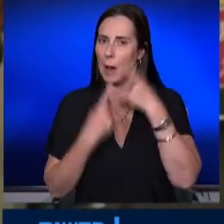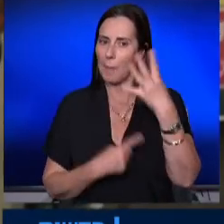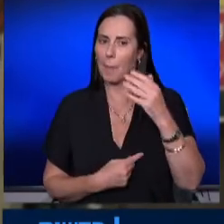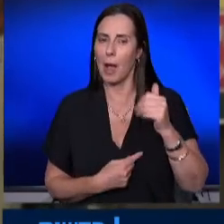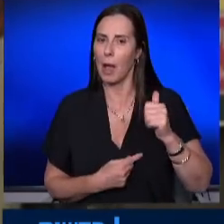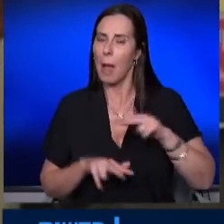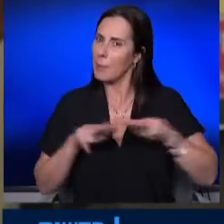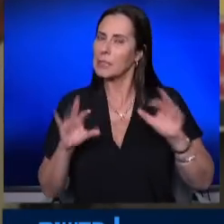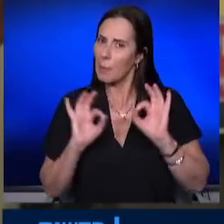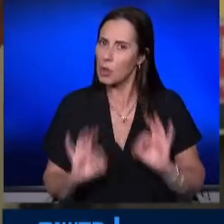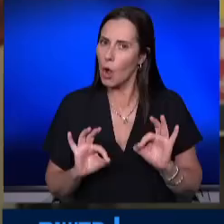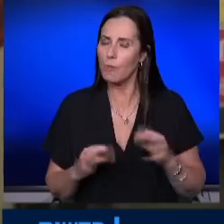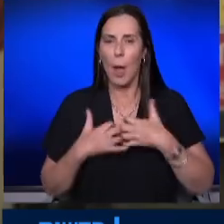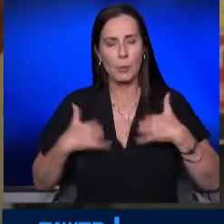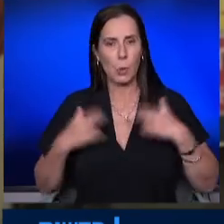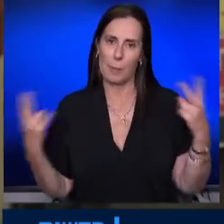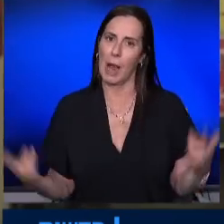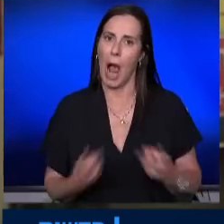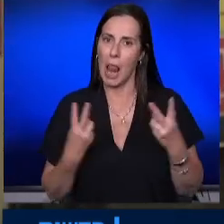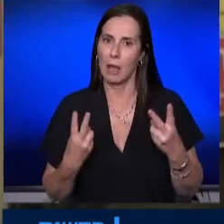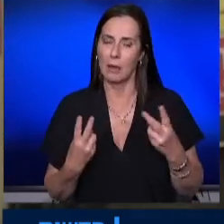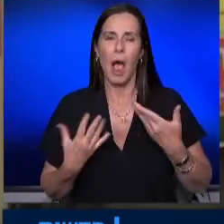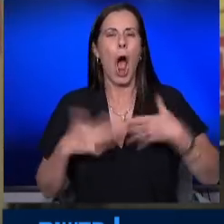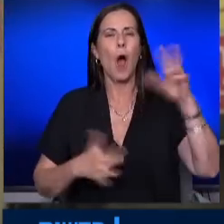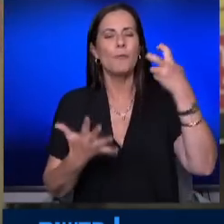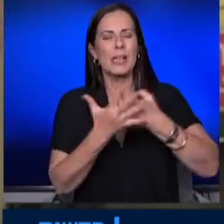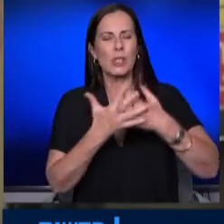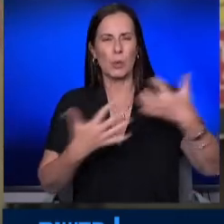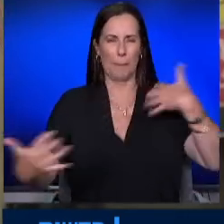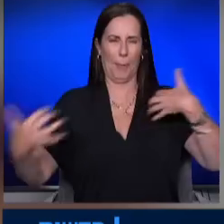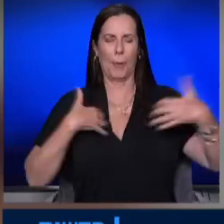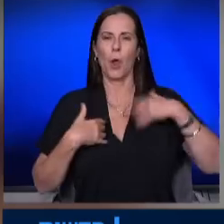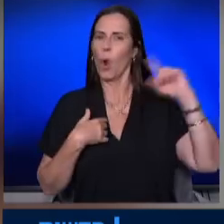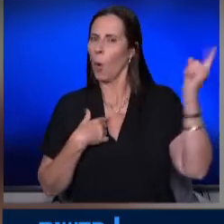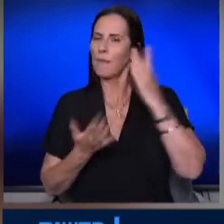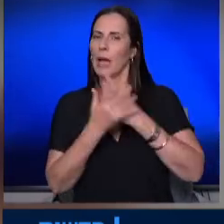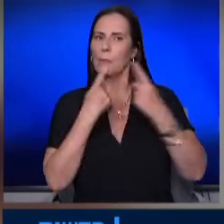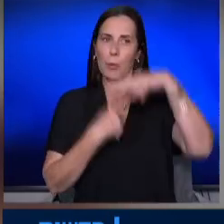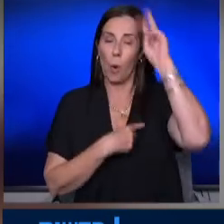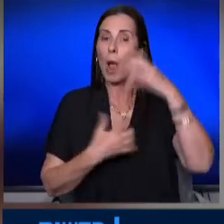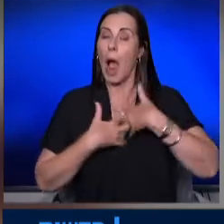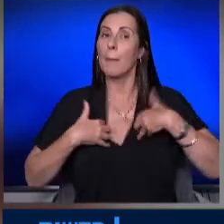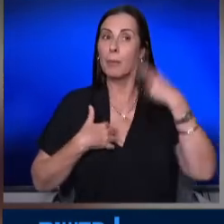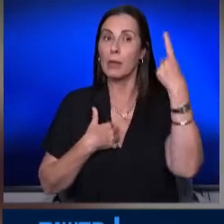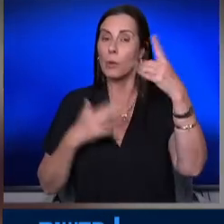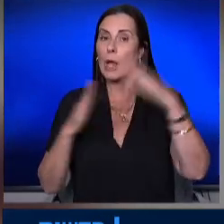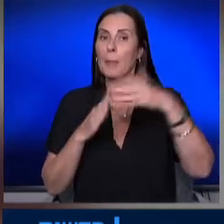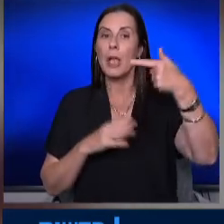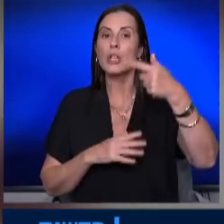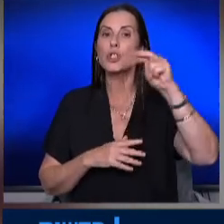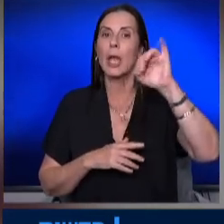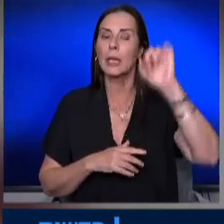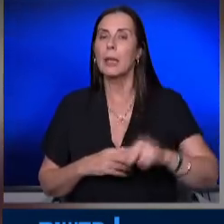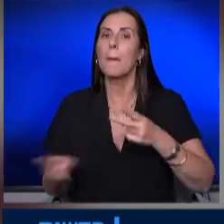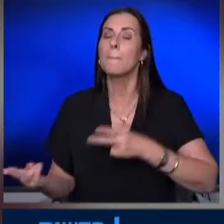מצבם טוב, פצועים קל. בעיקר רסיסים וחבלות קלות, כולם דיבורים מההורים שלהם. המחבלים תושבי ג'נין נלקחו לטיפול